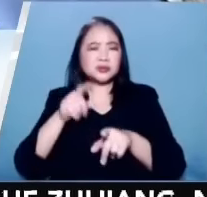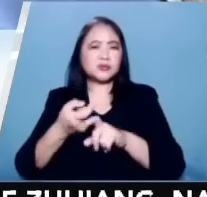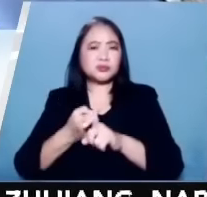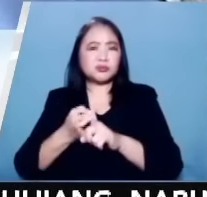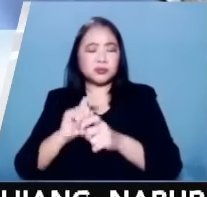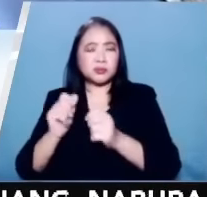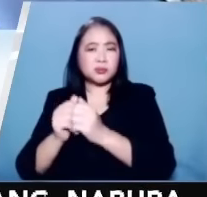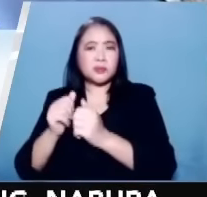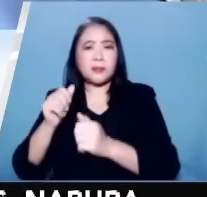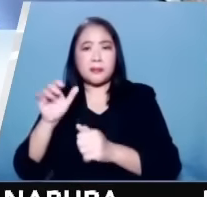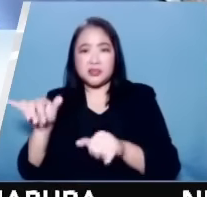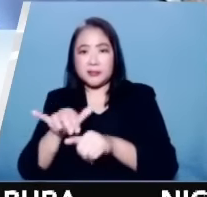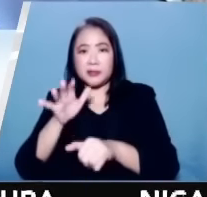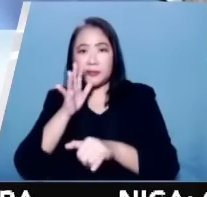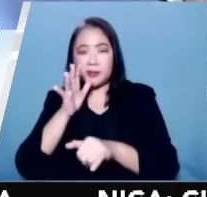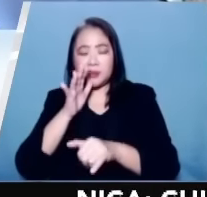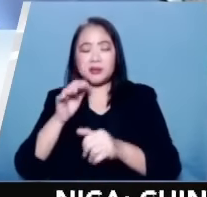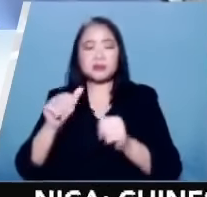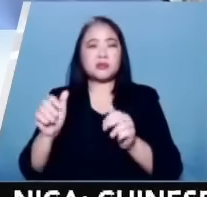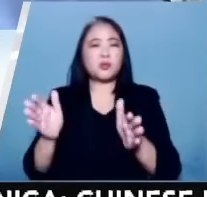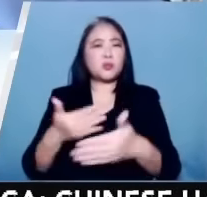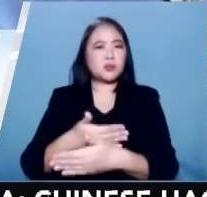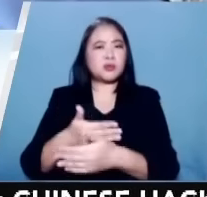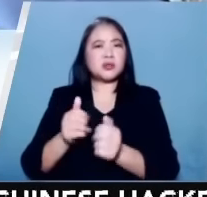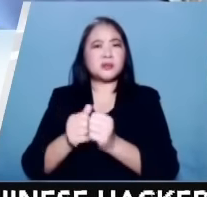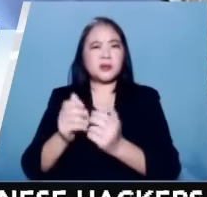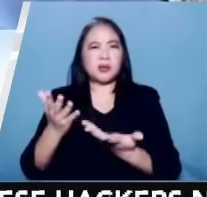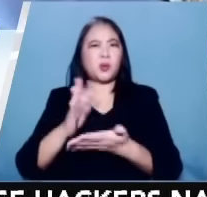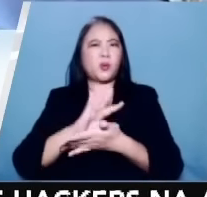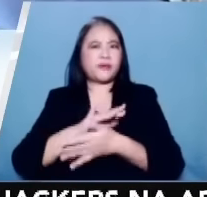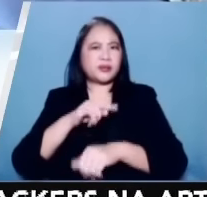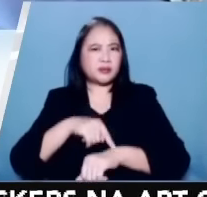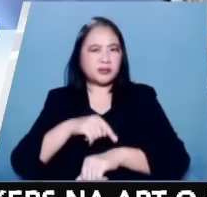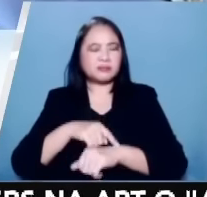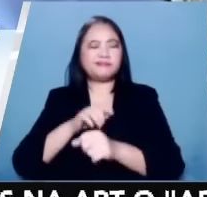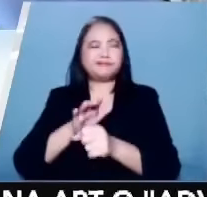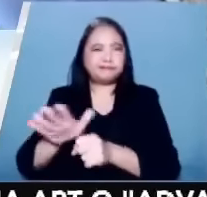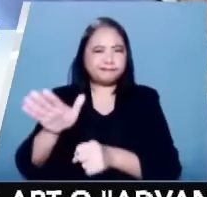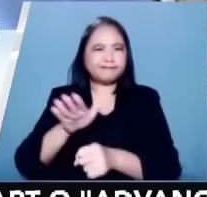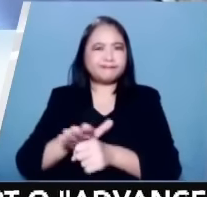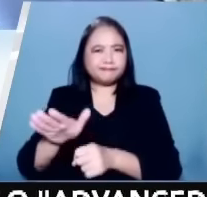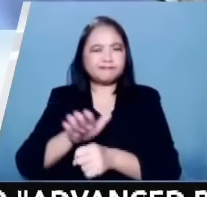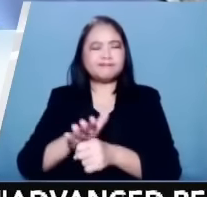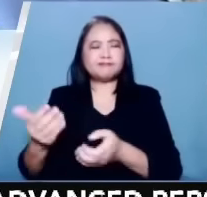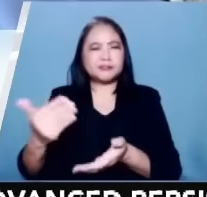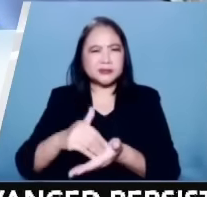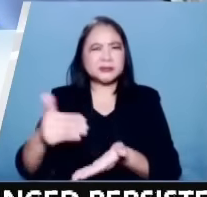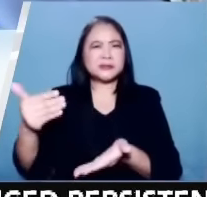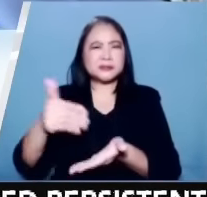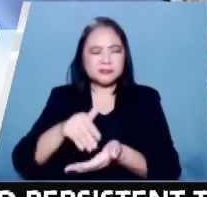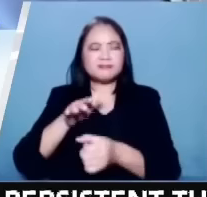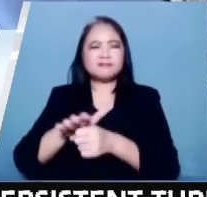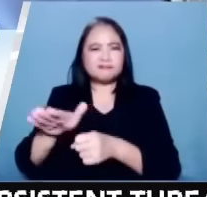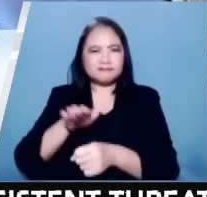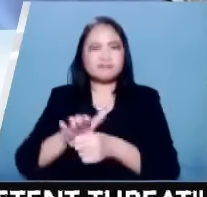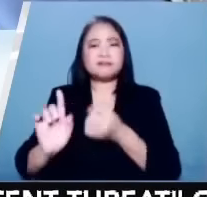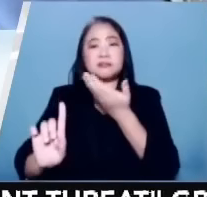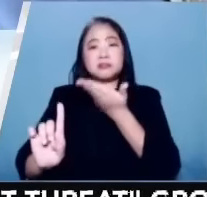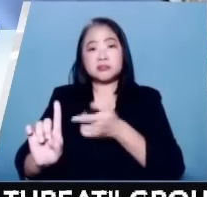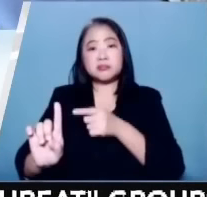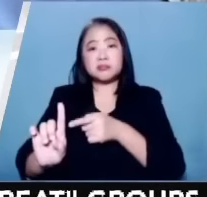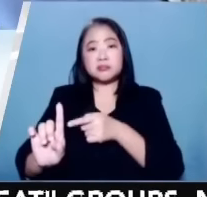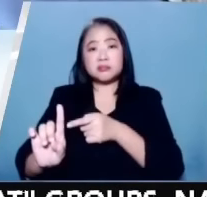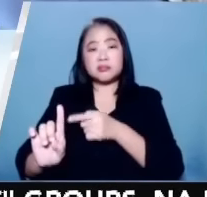ng kwarto nung panahon nga ng pandemya na paulit-ulit na hinalay itong si Menor De Edad na